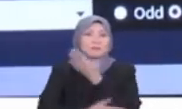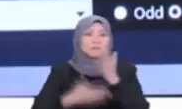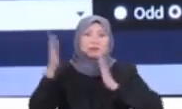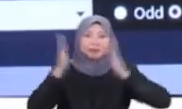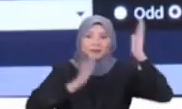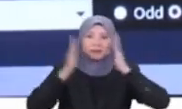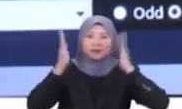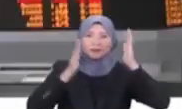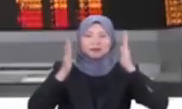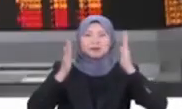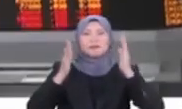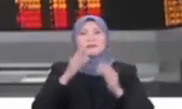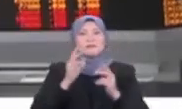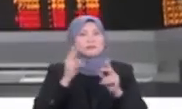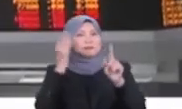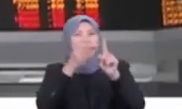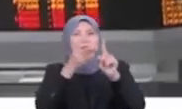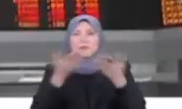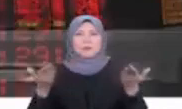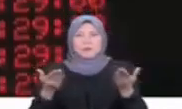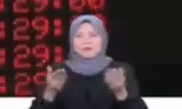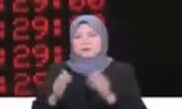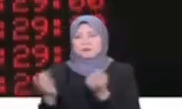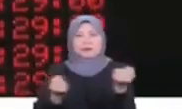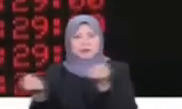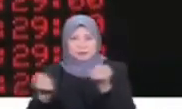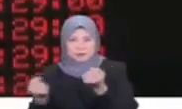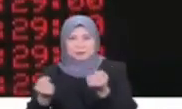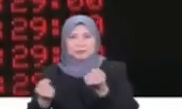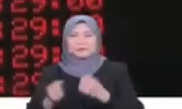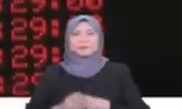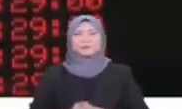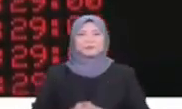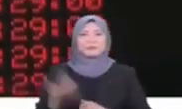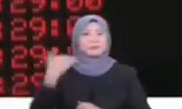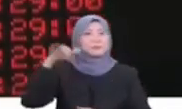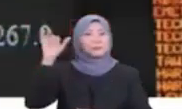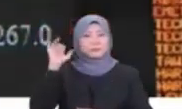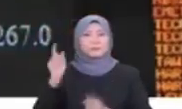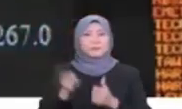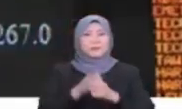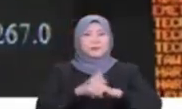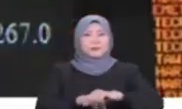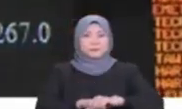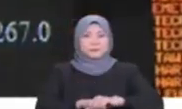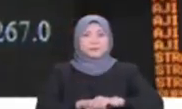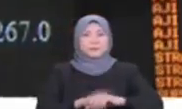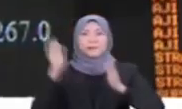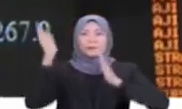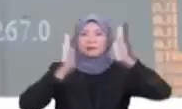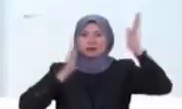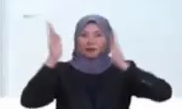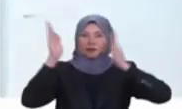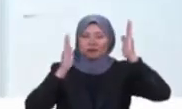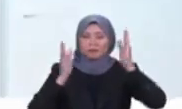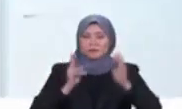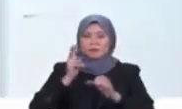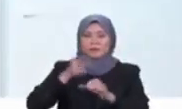dalam hal automotif. Jangan lupa, semalam adalah hari pertama di mana Malaysia